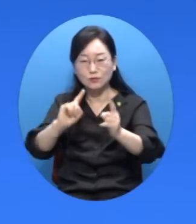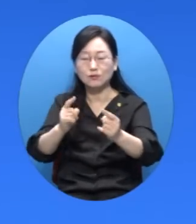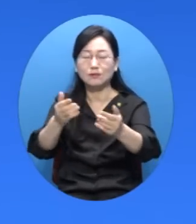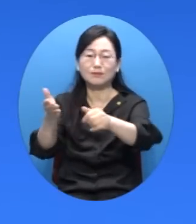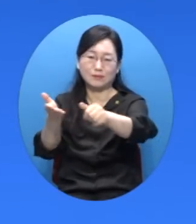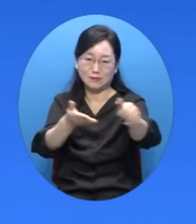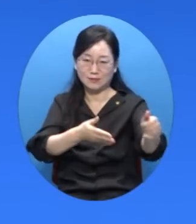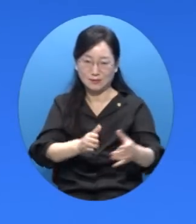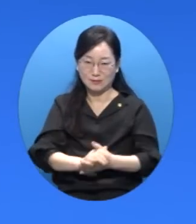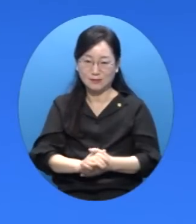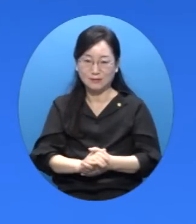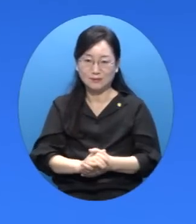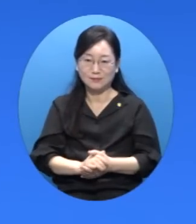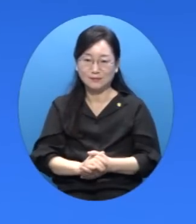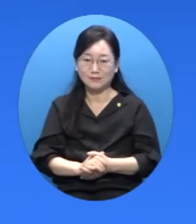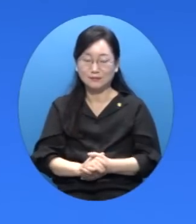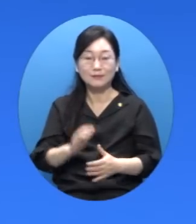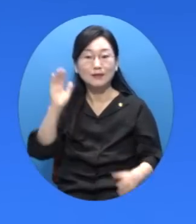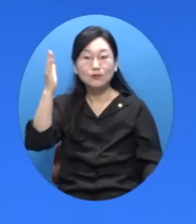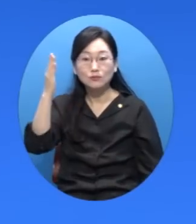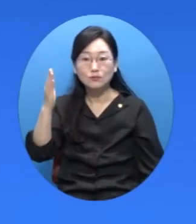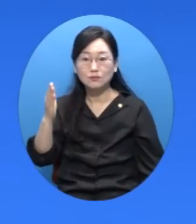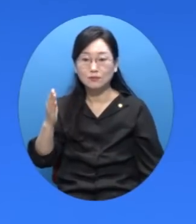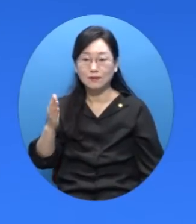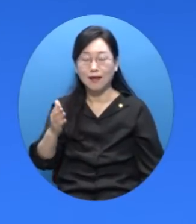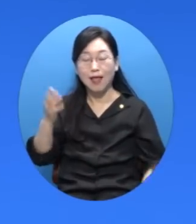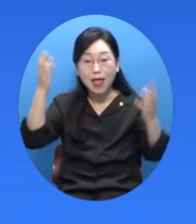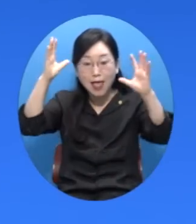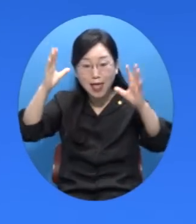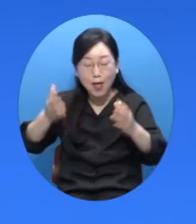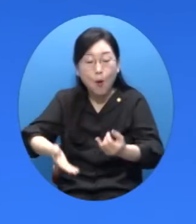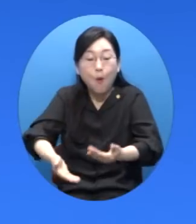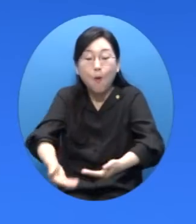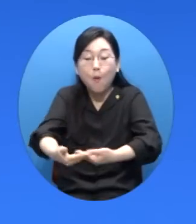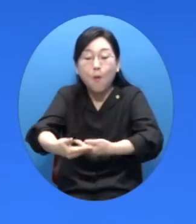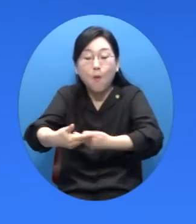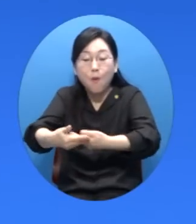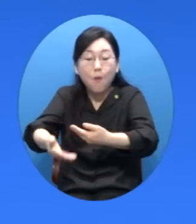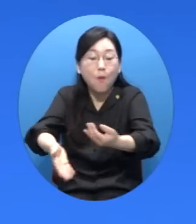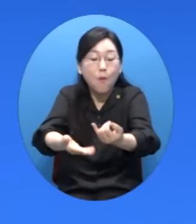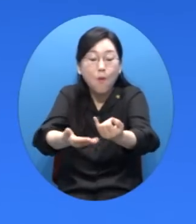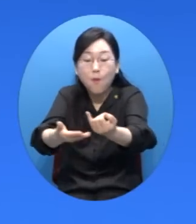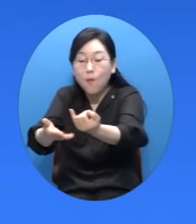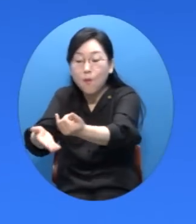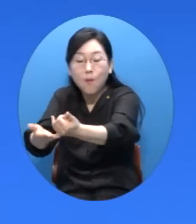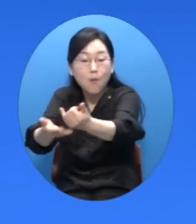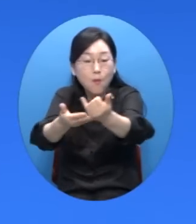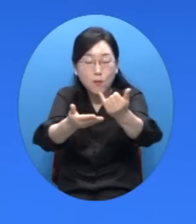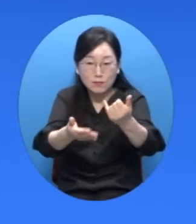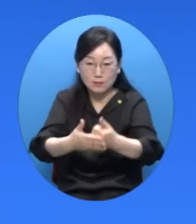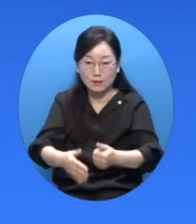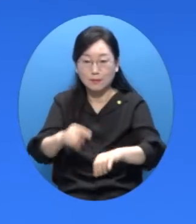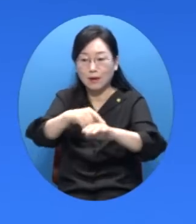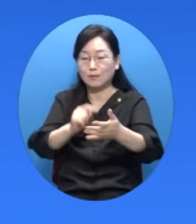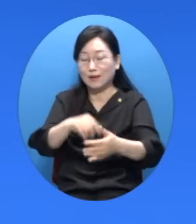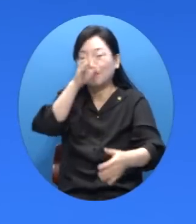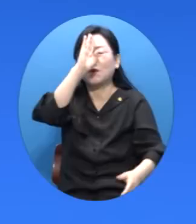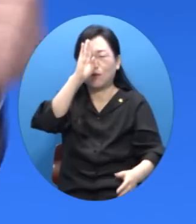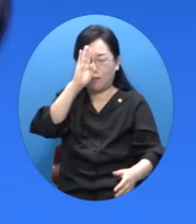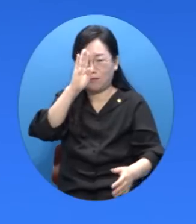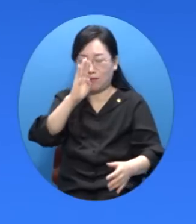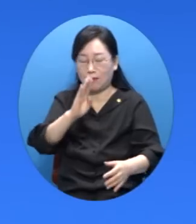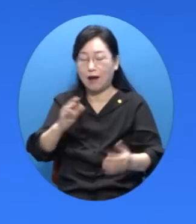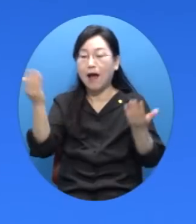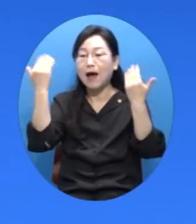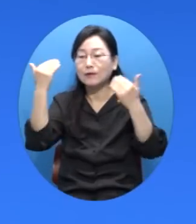것입니다. 요즘 너무나 아이를 어여어여 키우다 보니까 이 아이들이 마음의 병이 들어가지고 학교